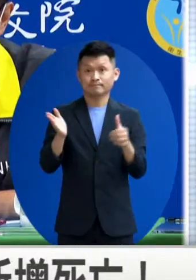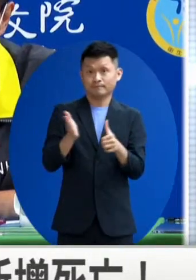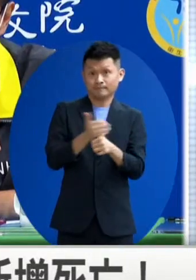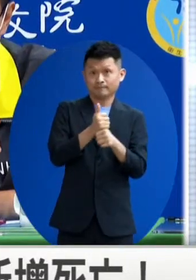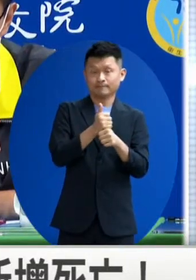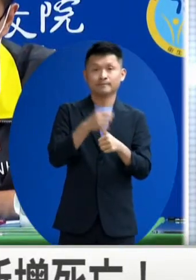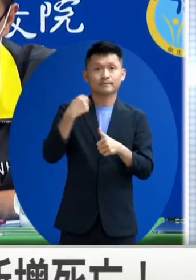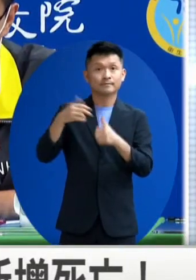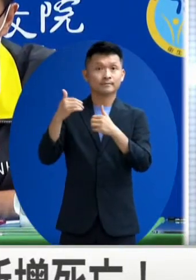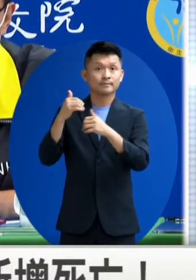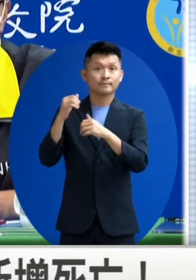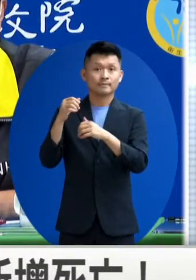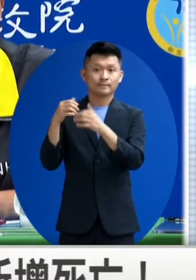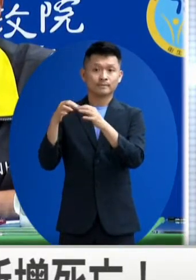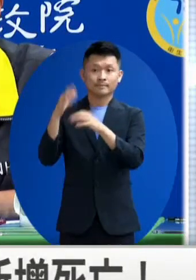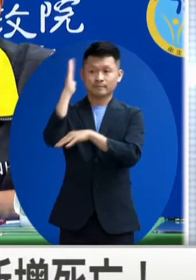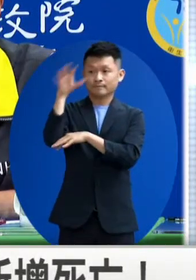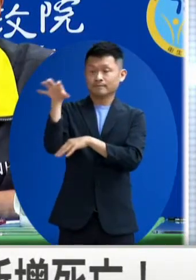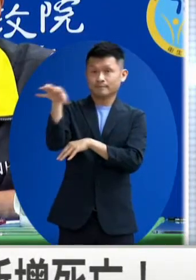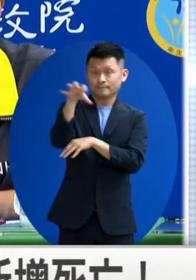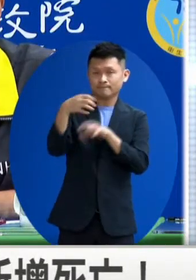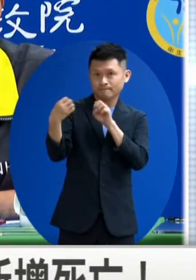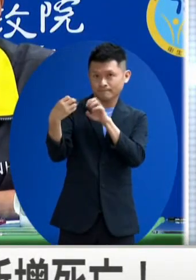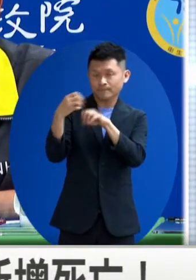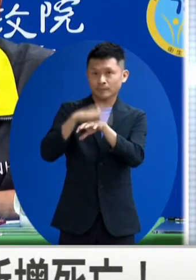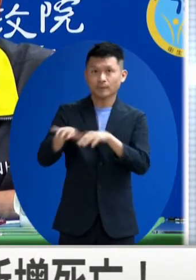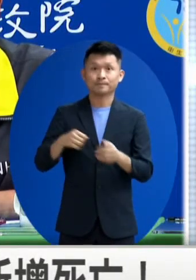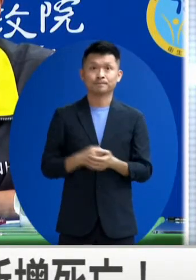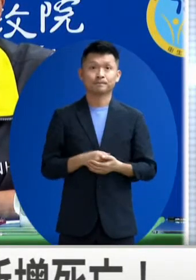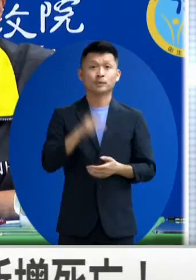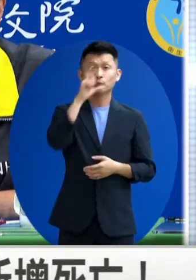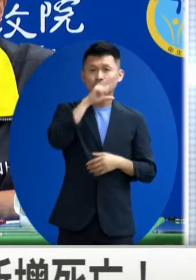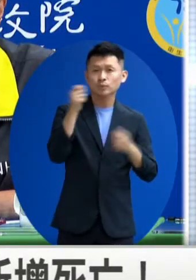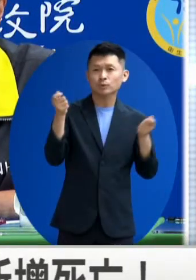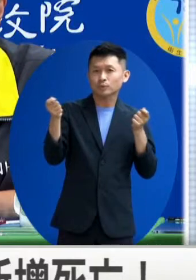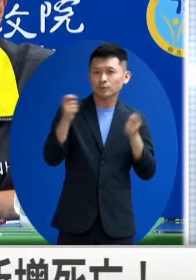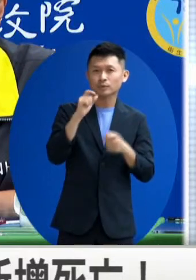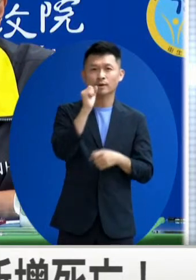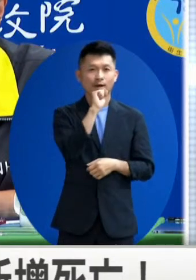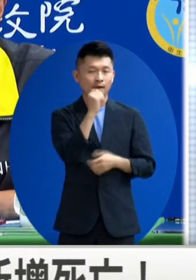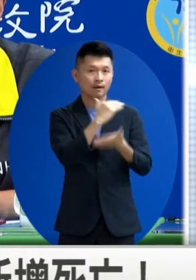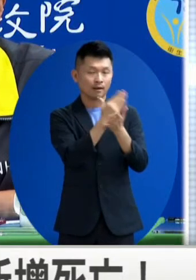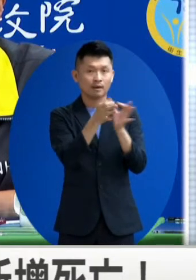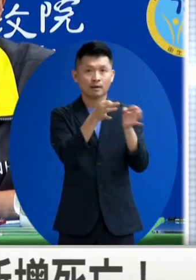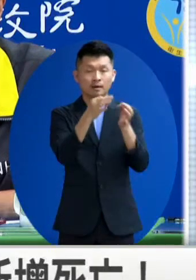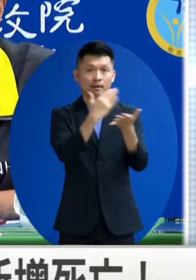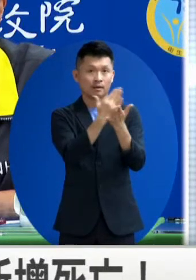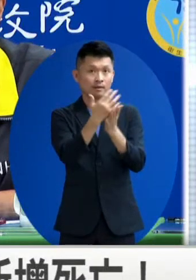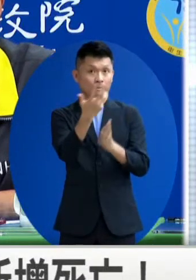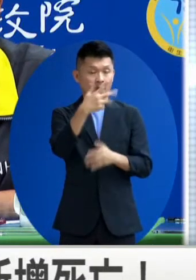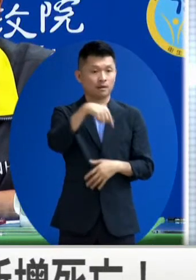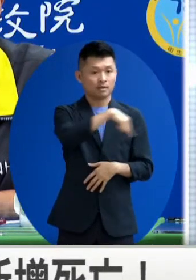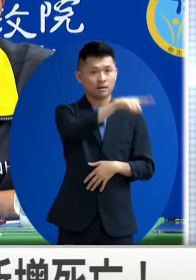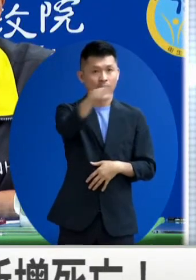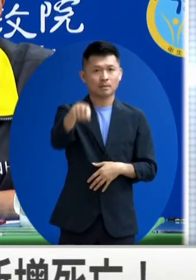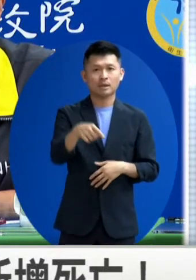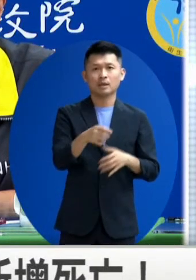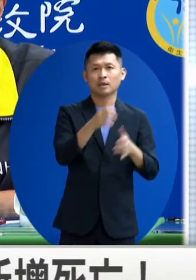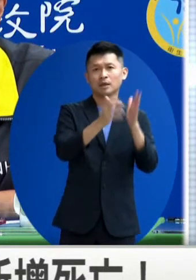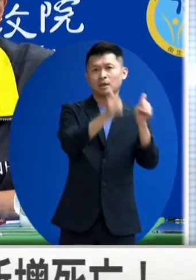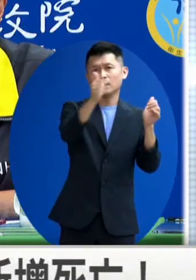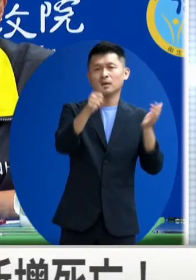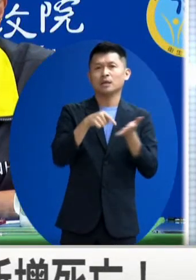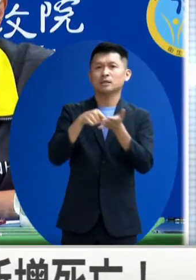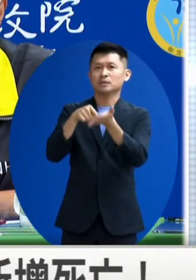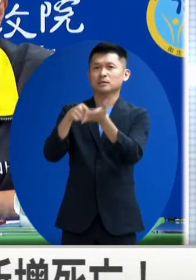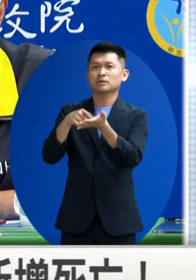关的部会做讨论。那至于八大行业，因为是经济部在主管，他们也会收到很多业者这边的一些陈情跟提